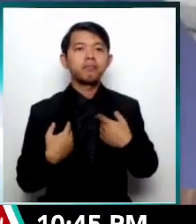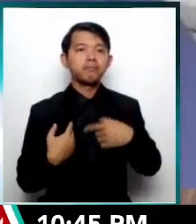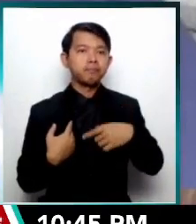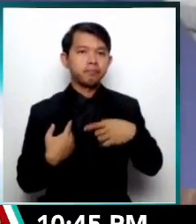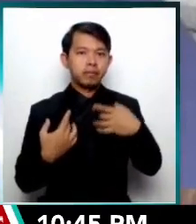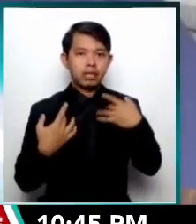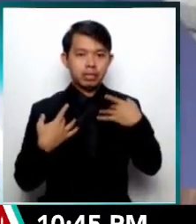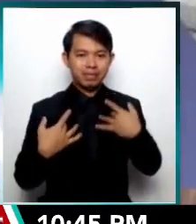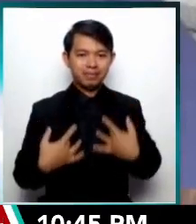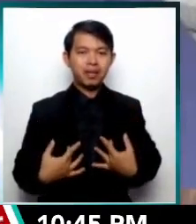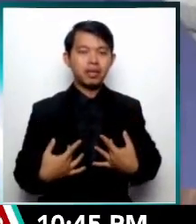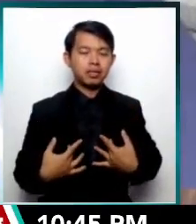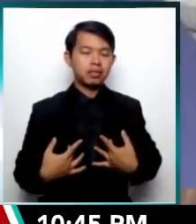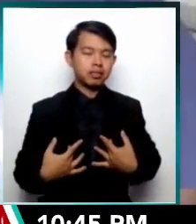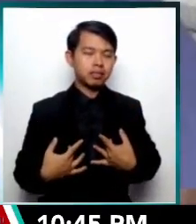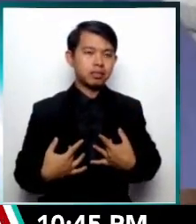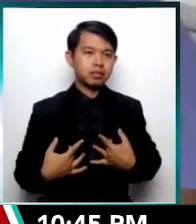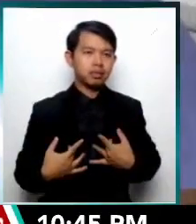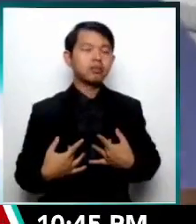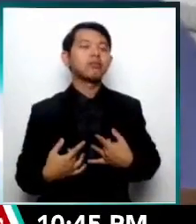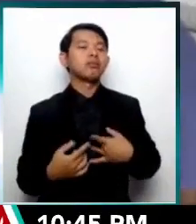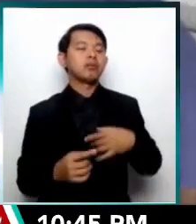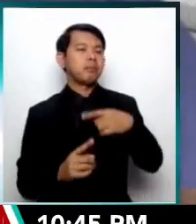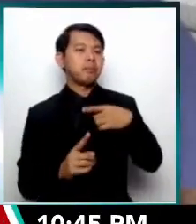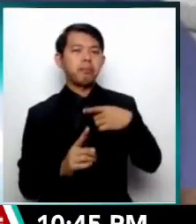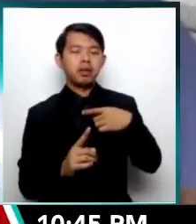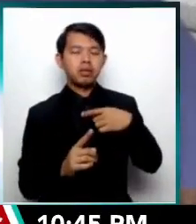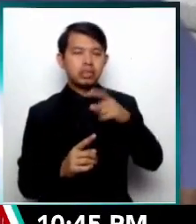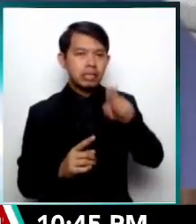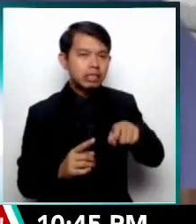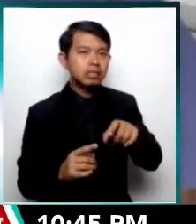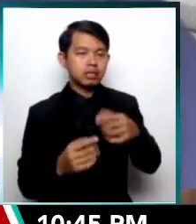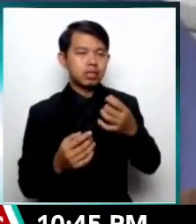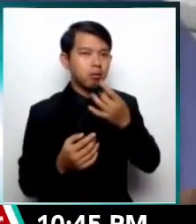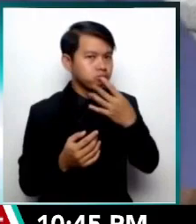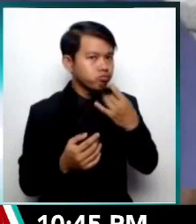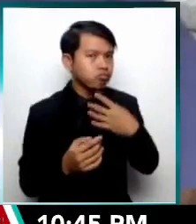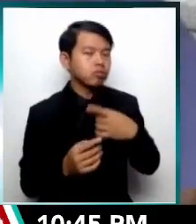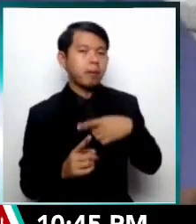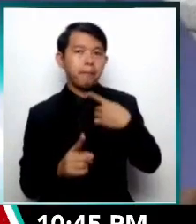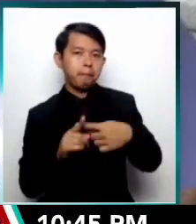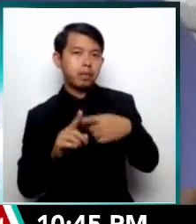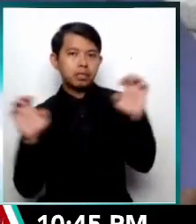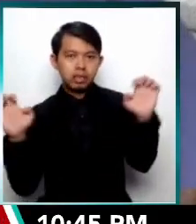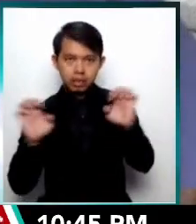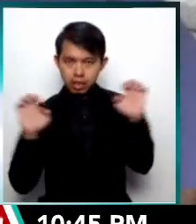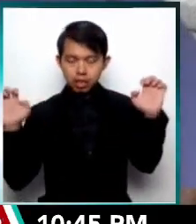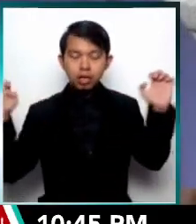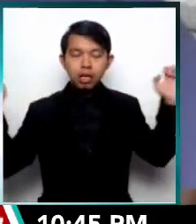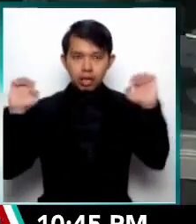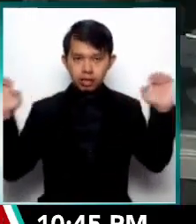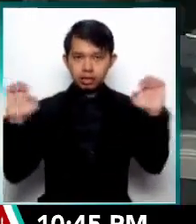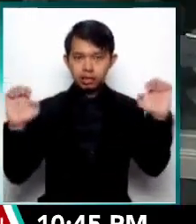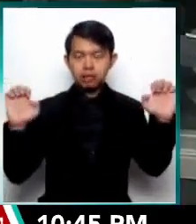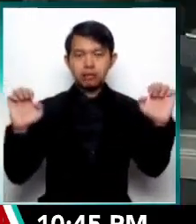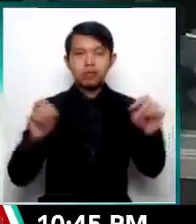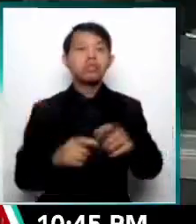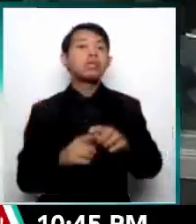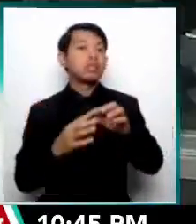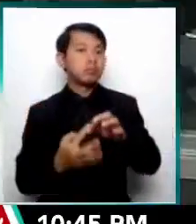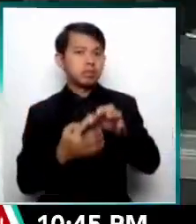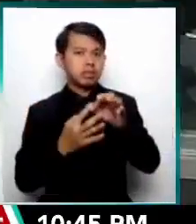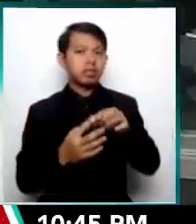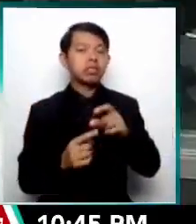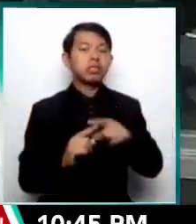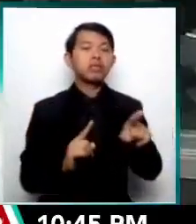ka iinom ng gamot. Especially if your depression is into moderate severe forms of depression. Kung stressed o